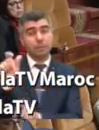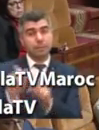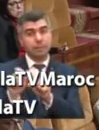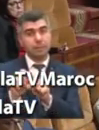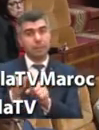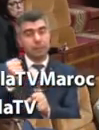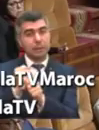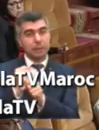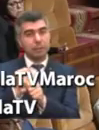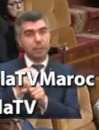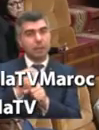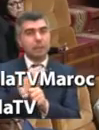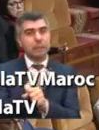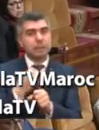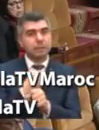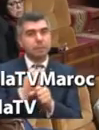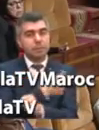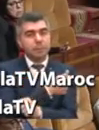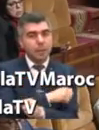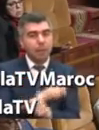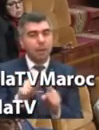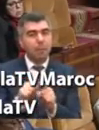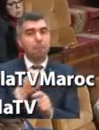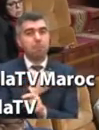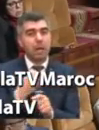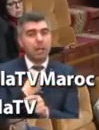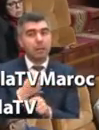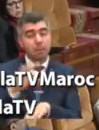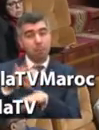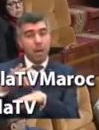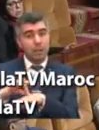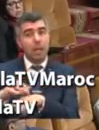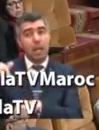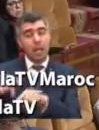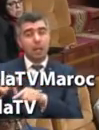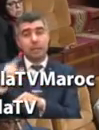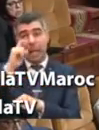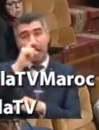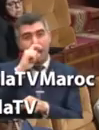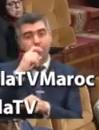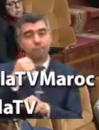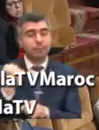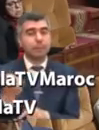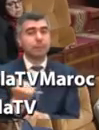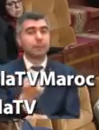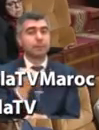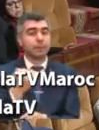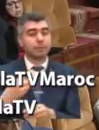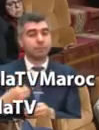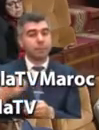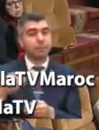الصحيه والمعاناه منها ديال المرضى. ما يمكنناش نقولوا ان المريض ما كيعانيش نتيجه ديال الاضرابات، هذه ما يمكنناش نقولوها. من هاد